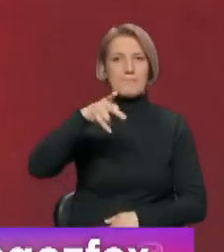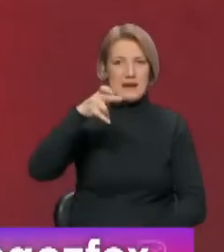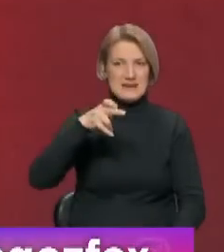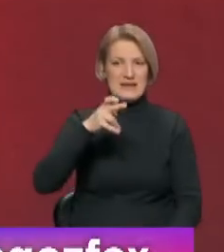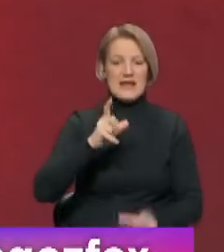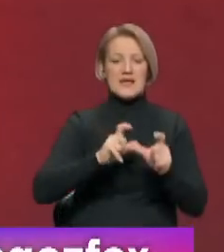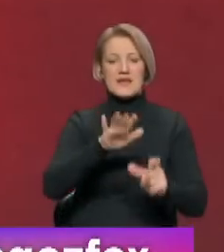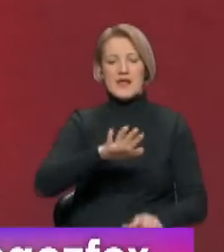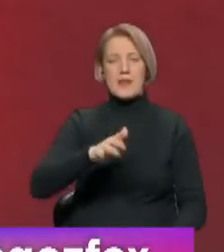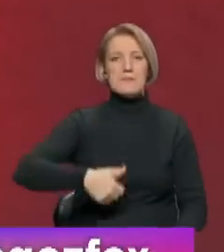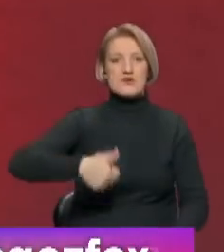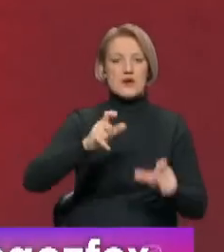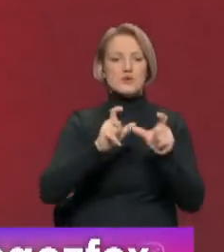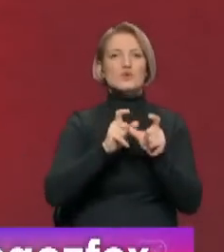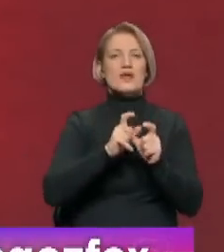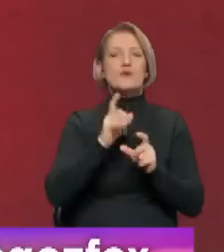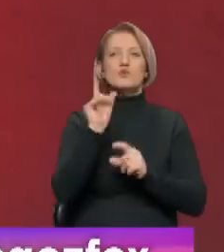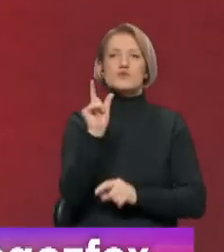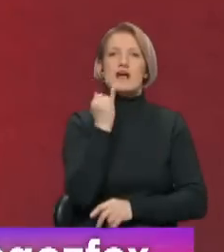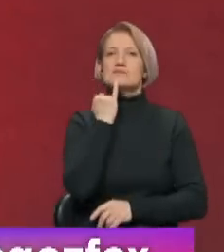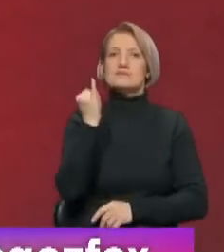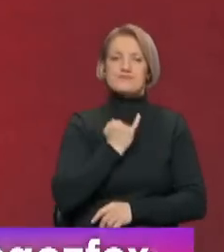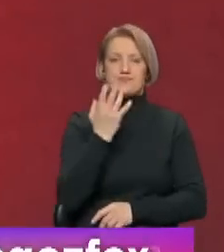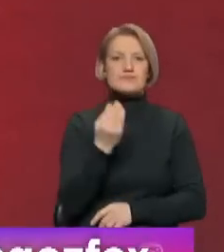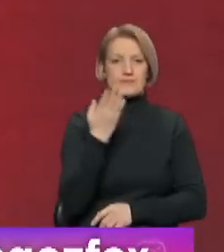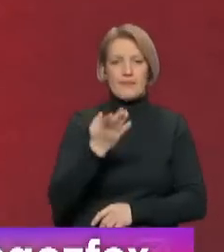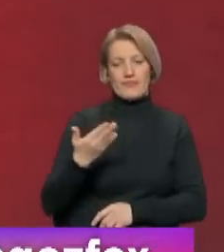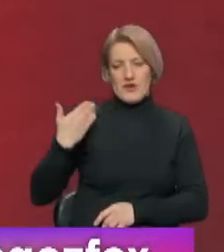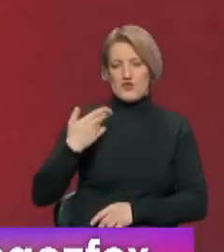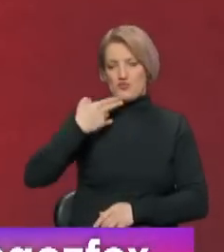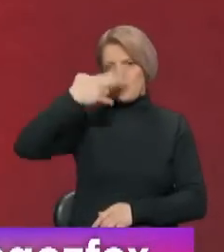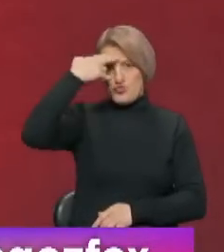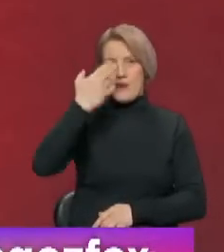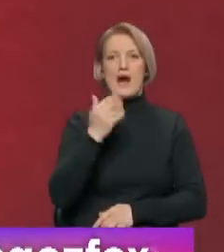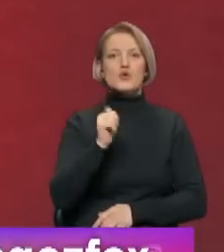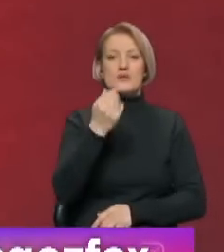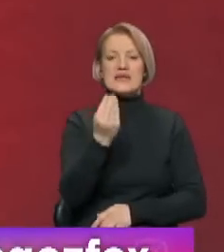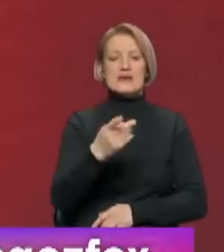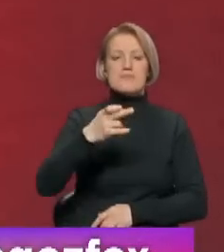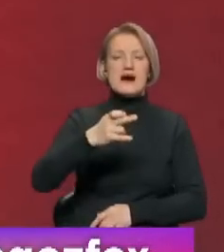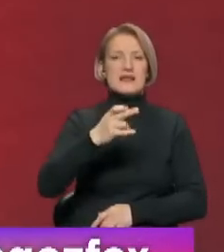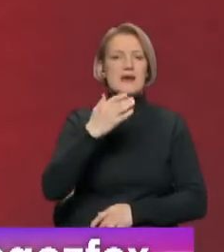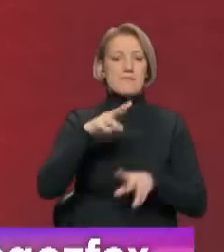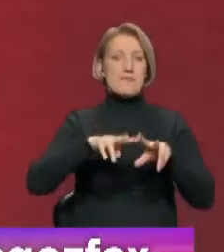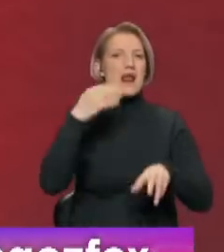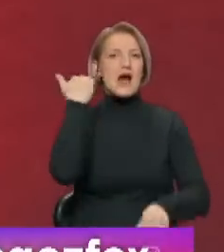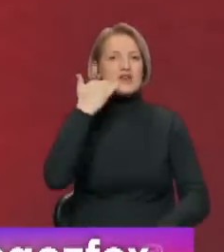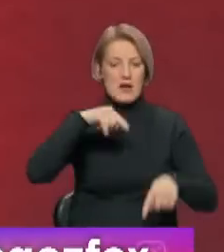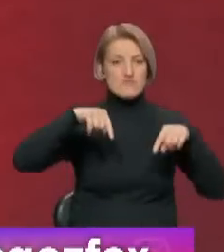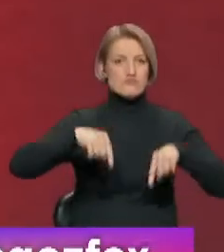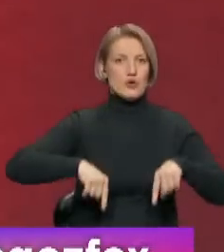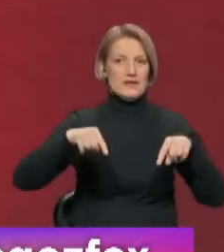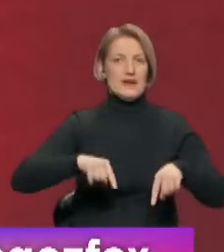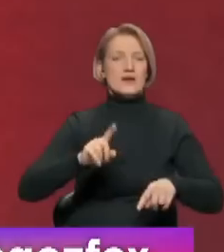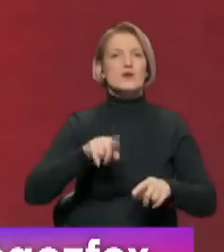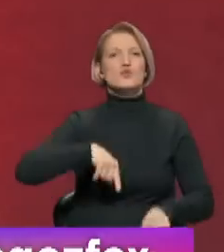Parti Genel Başkanı Gültekin Uysal'ı ağırlayacağız çalar saatte geçtiğimiz Cuma günü iyi Parti Genel Başkanı Meral Akşener buradaydı